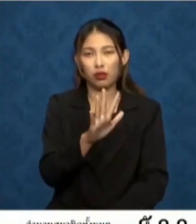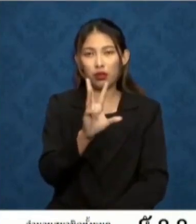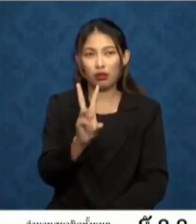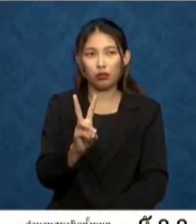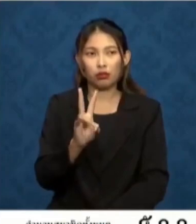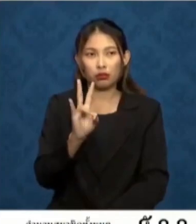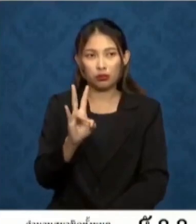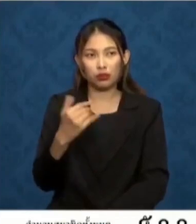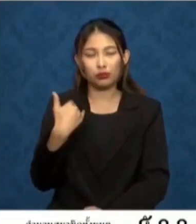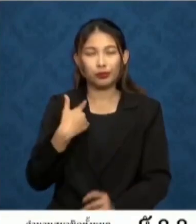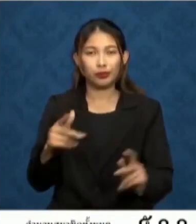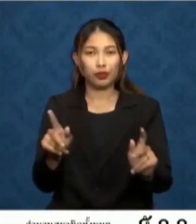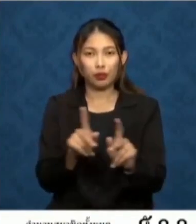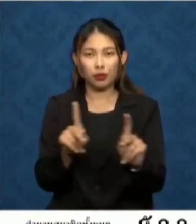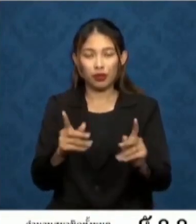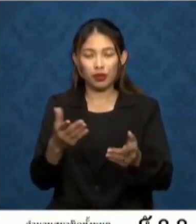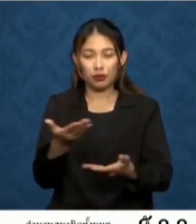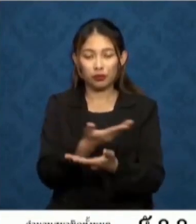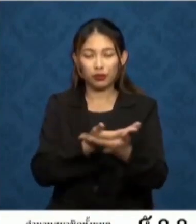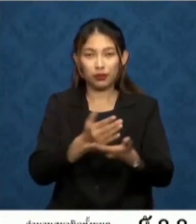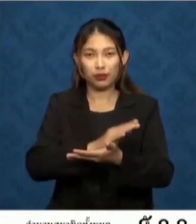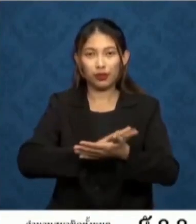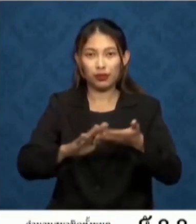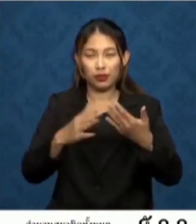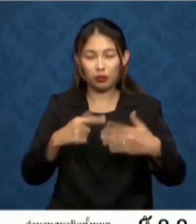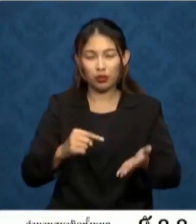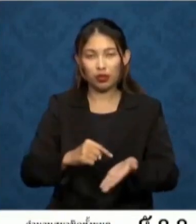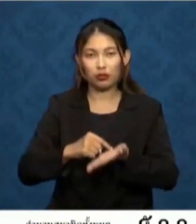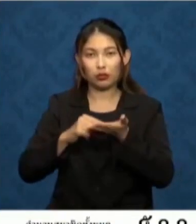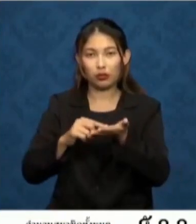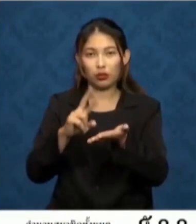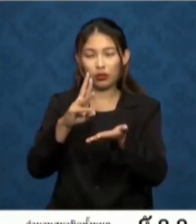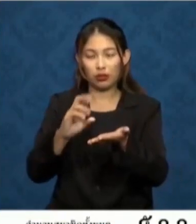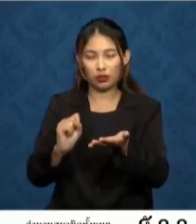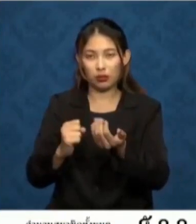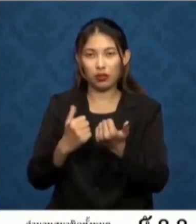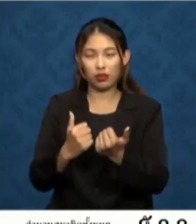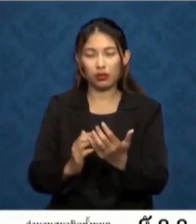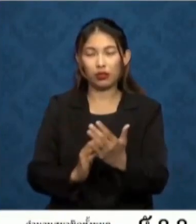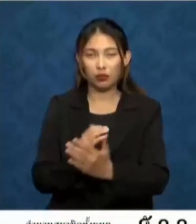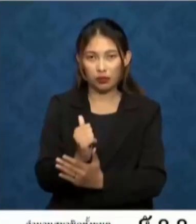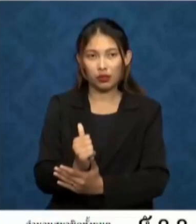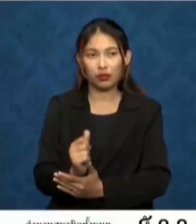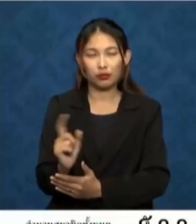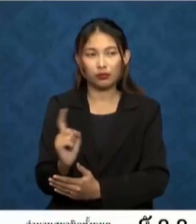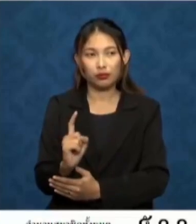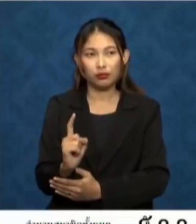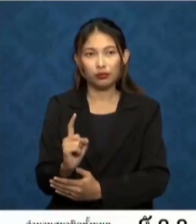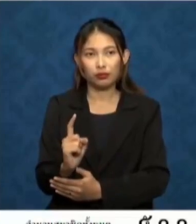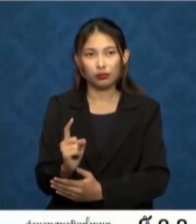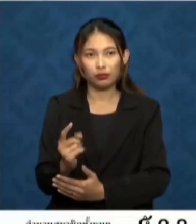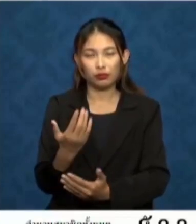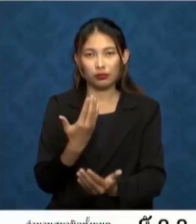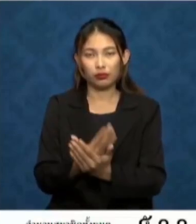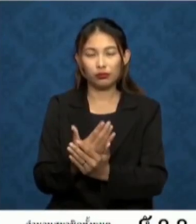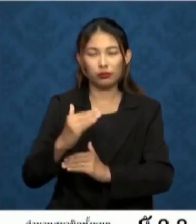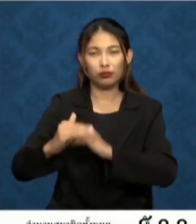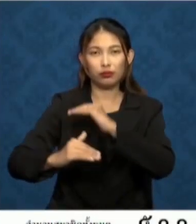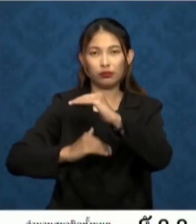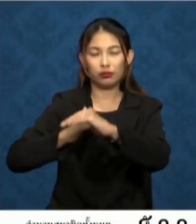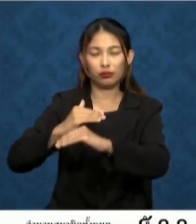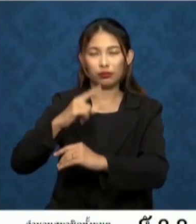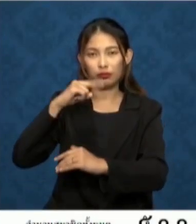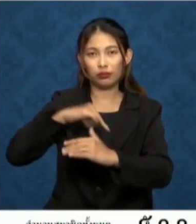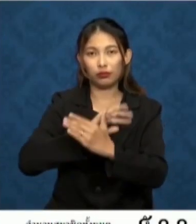คณะกรรมการได้พิจารณาแล้วเสร็จและส่งให้สภาแห่งนี้อนุมัติงบประมาณสำหรับการพัฒนาประเทศต่อไป